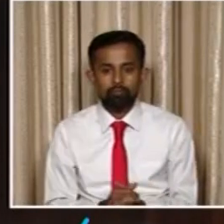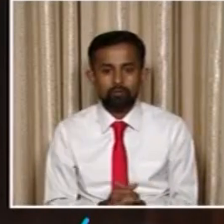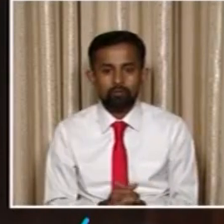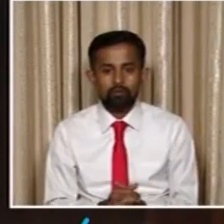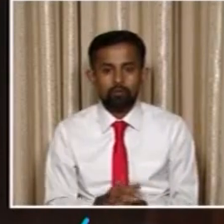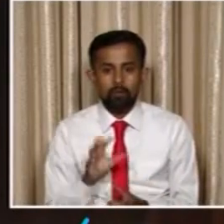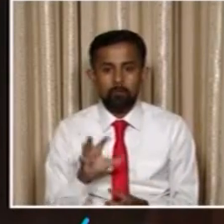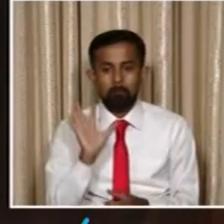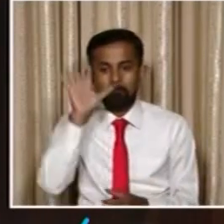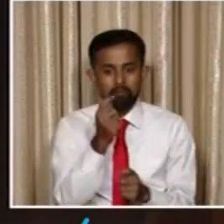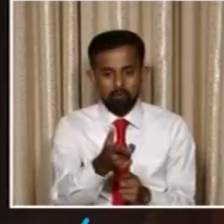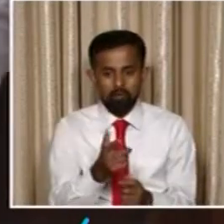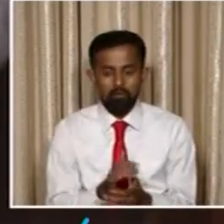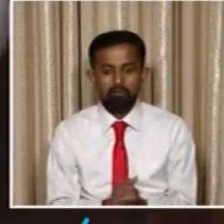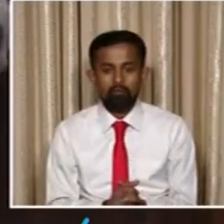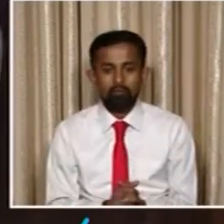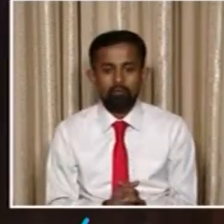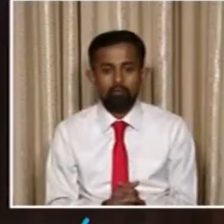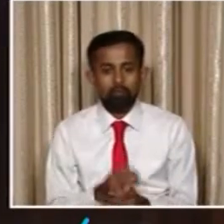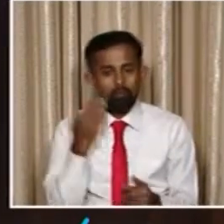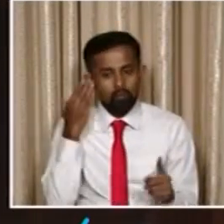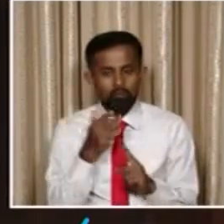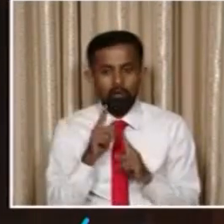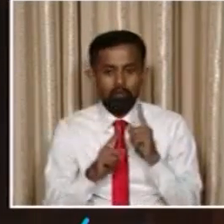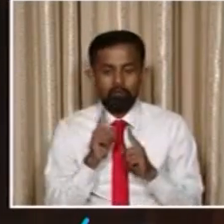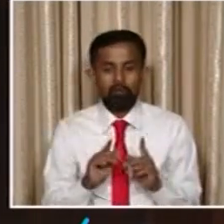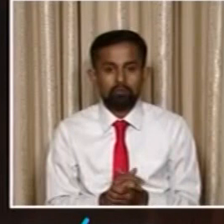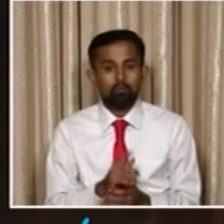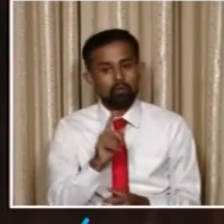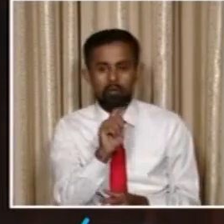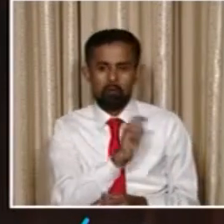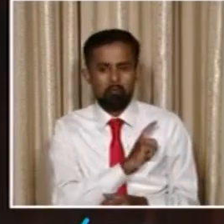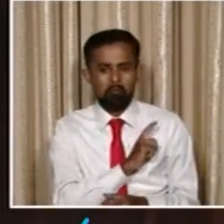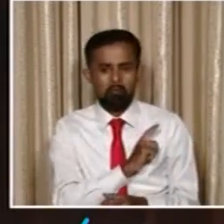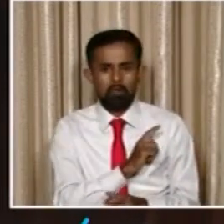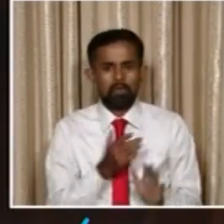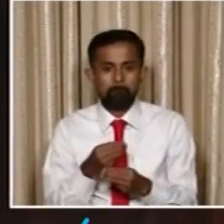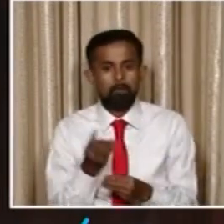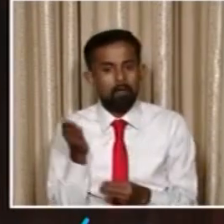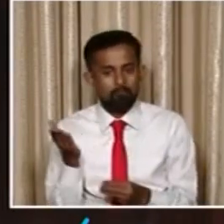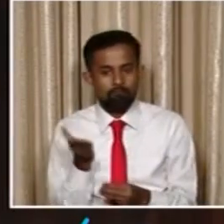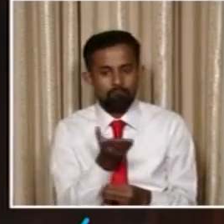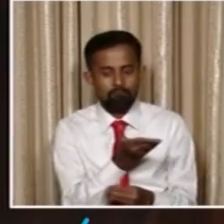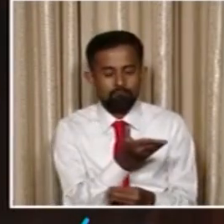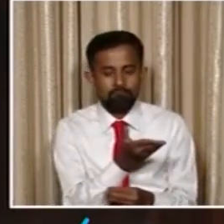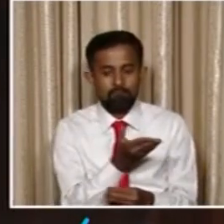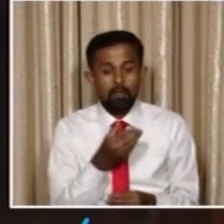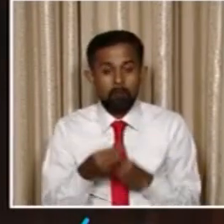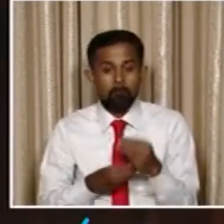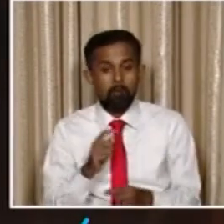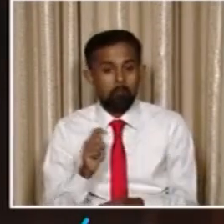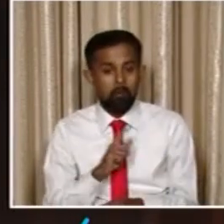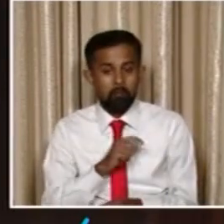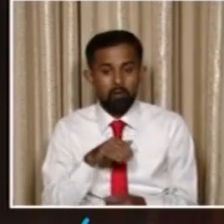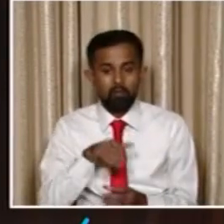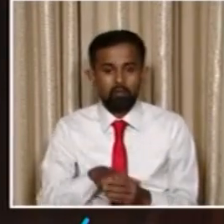නෙට් බෝල් ටීම් එකට සල්ලි දුන්නා. දැන් ඒ පිළිබඳවත් අපි කතා කළ යුතුයි. මොකද ඒකට අපි ඉරිසියා කළ වැඩක් නැහැ. හැබැයි මේ වාණිජකරණය වීම